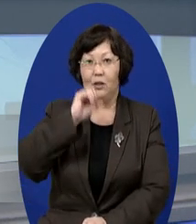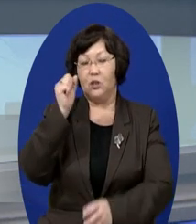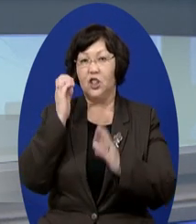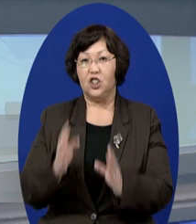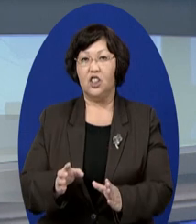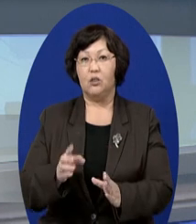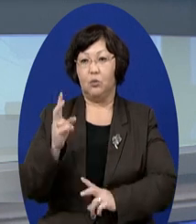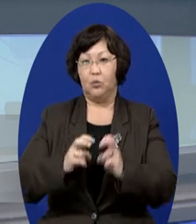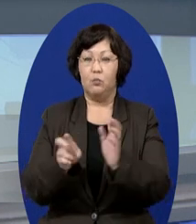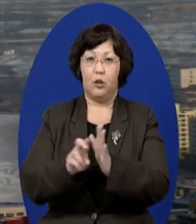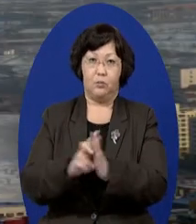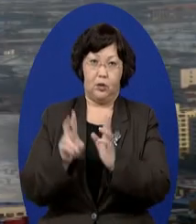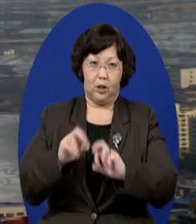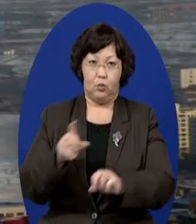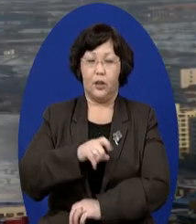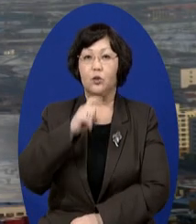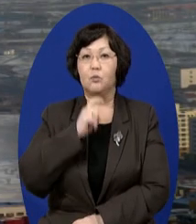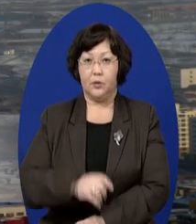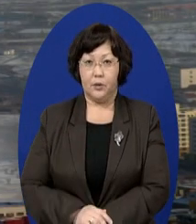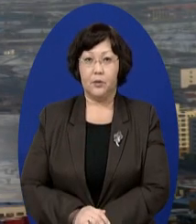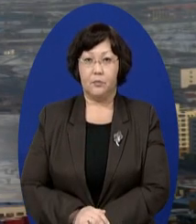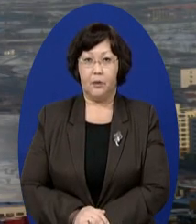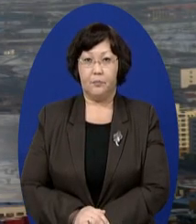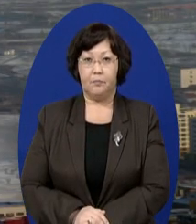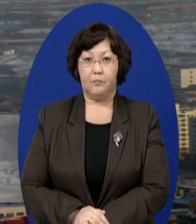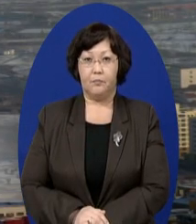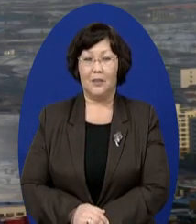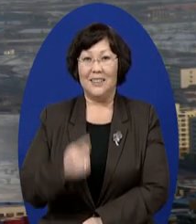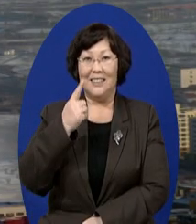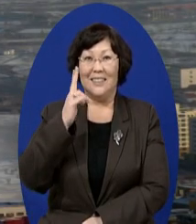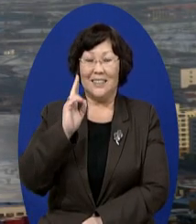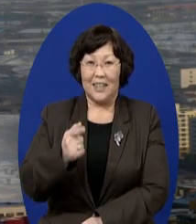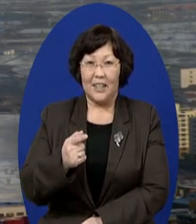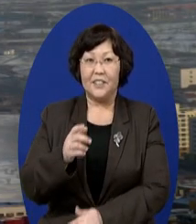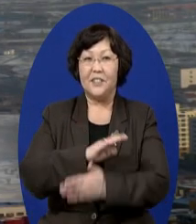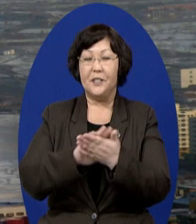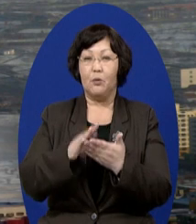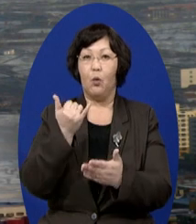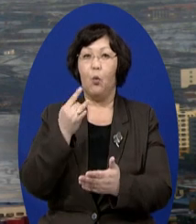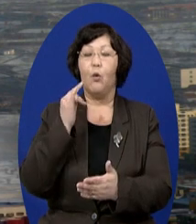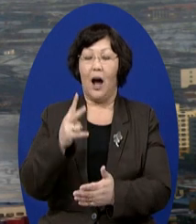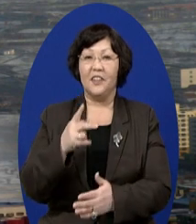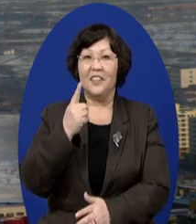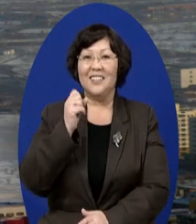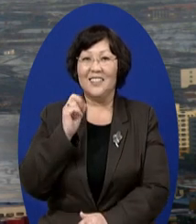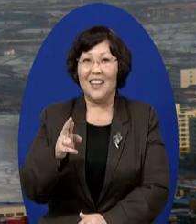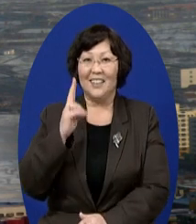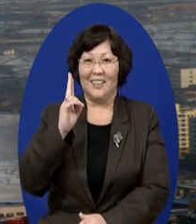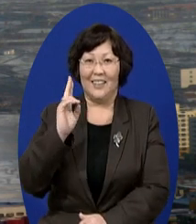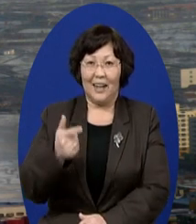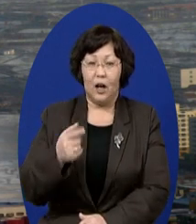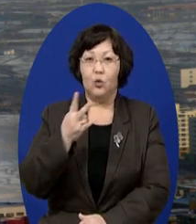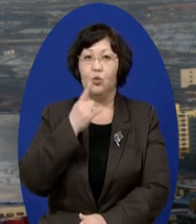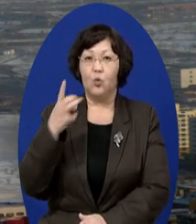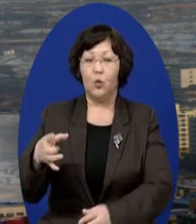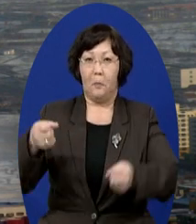судлаачид ярьж байна. 1 кг цэвэр уран 1 сая кг нүүрстэй тэнцвүүц хэмжээний эрчим